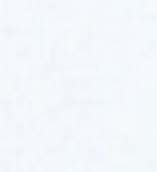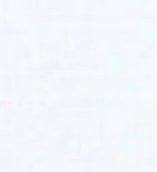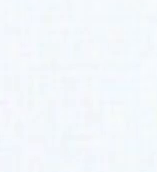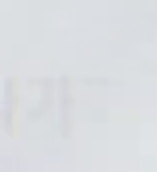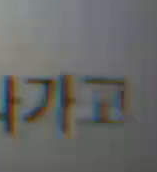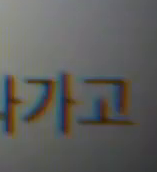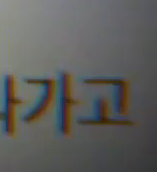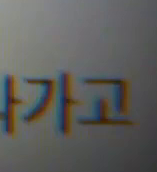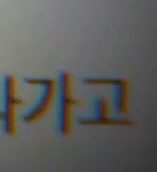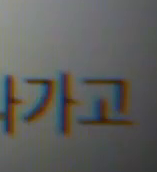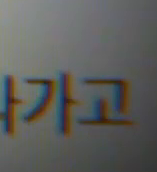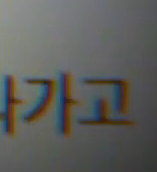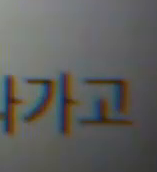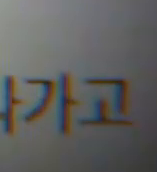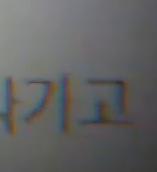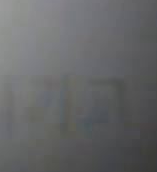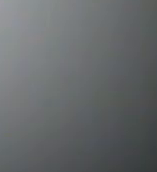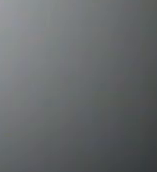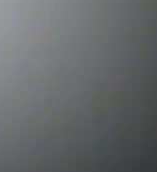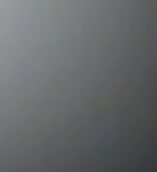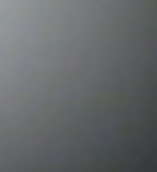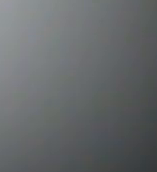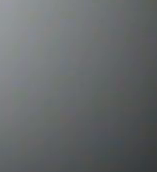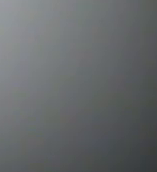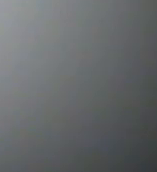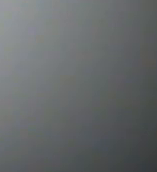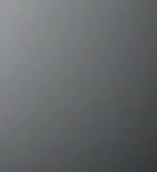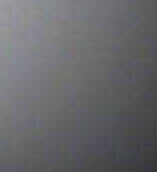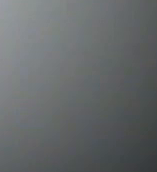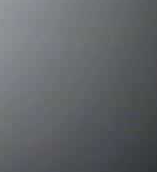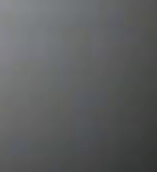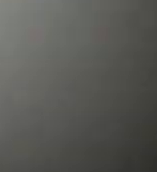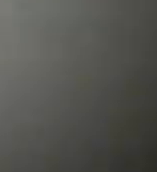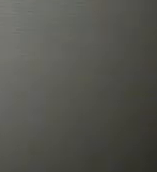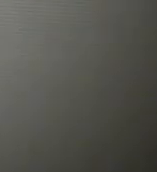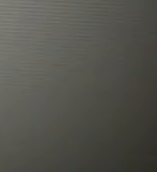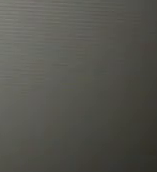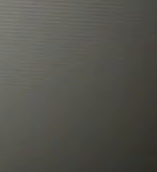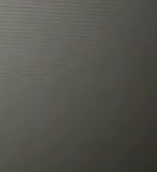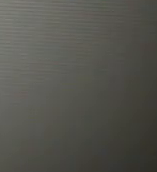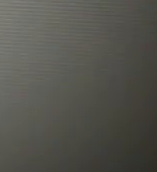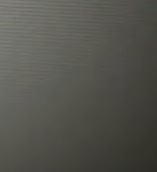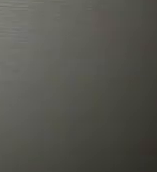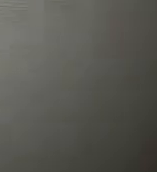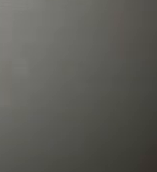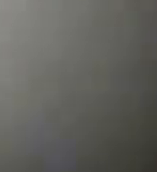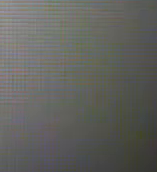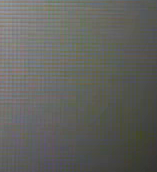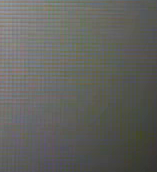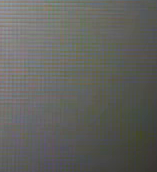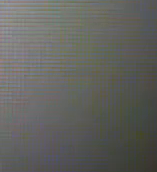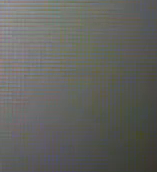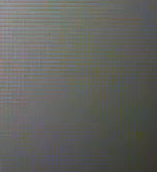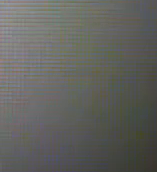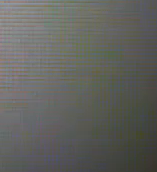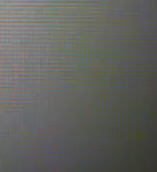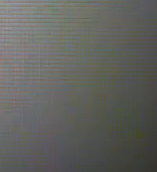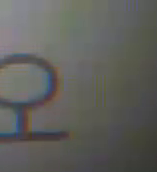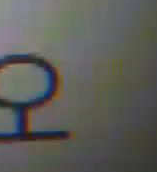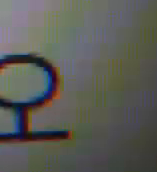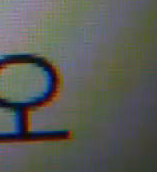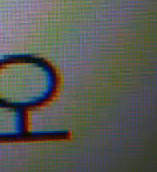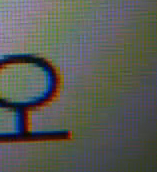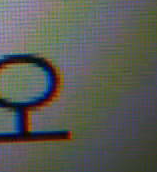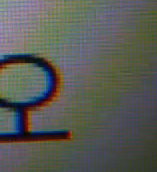주시옵소서 아 이 조 감성 보다 희생을 줄 약 있어야 정책을 배치 시 업소 3 3